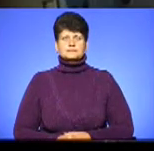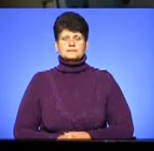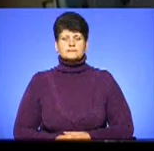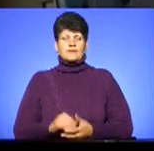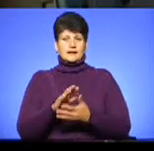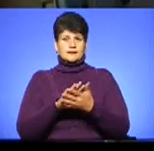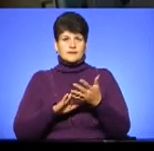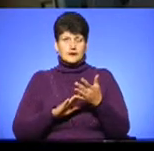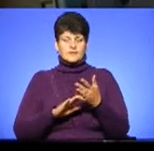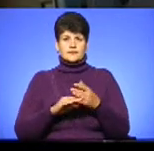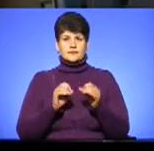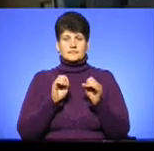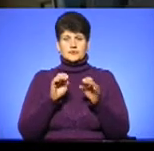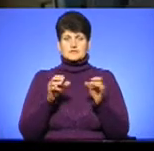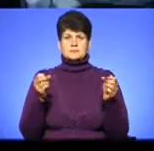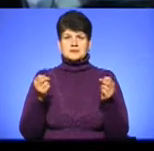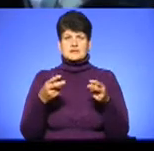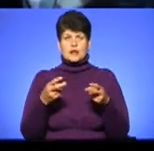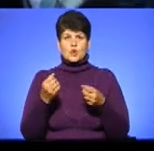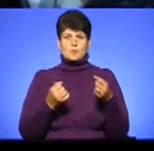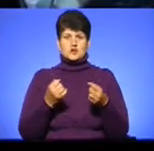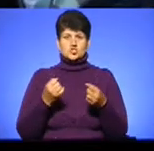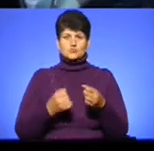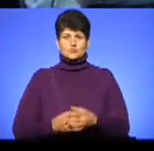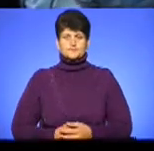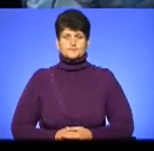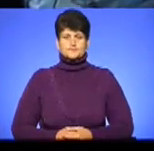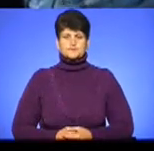Далі препарат потрапляє у спеціальну машину.